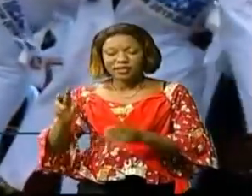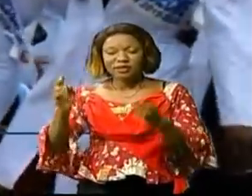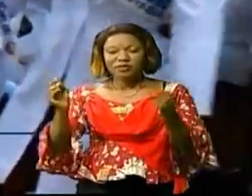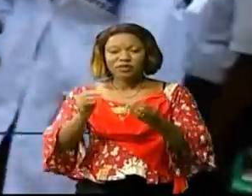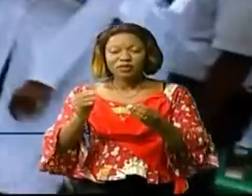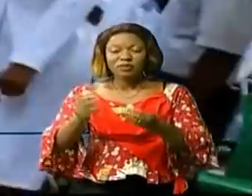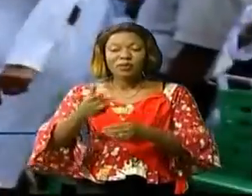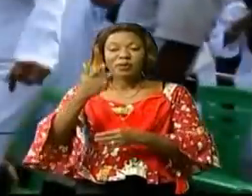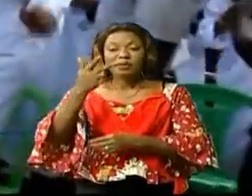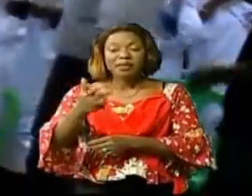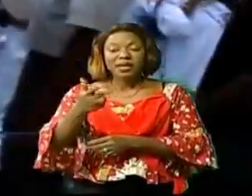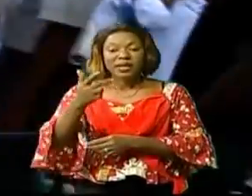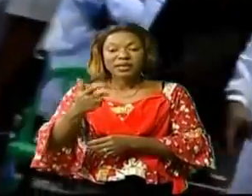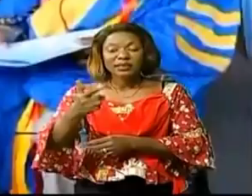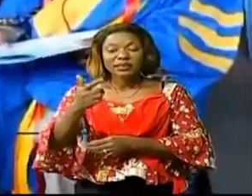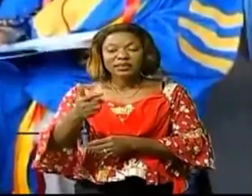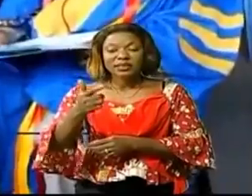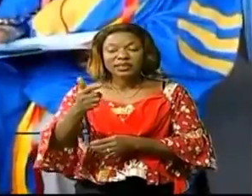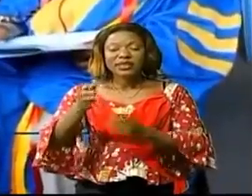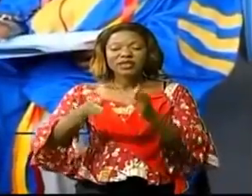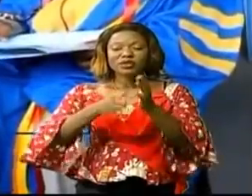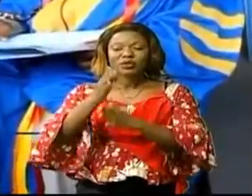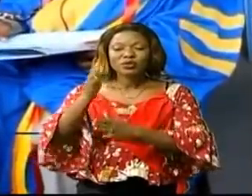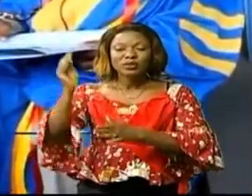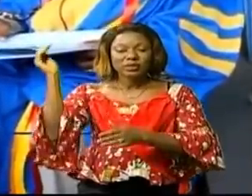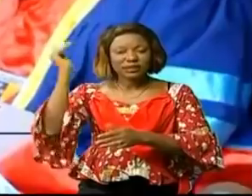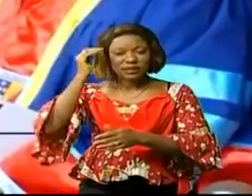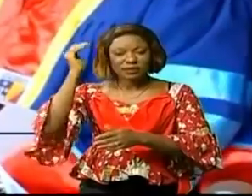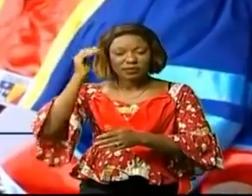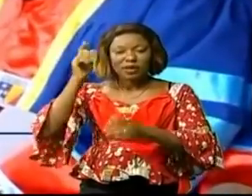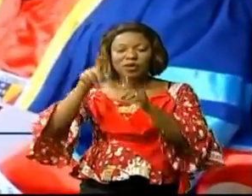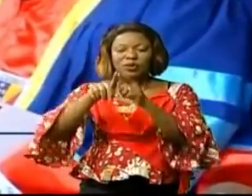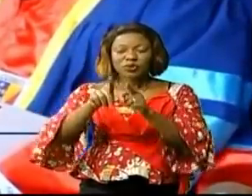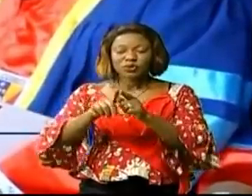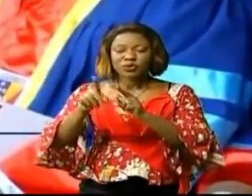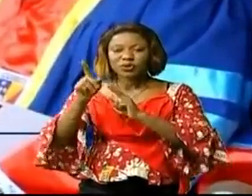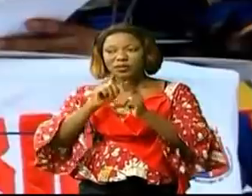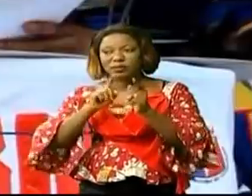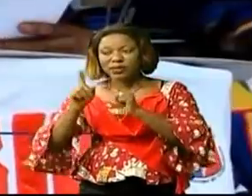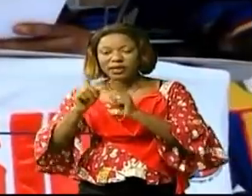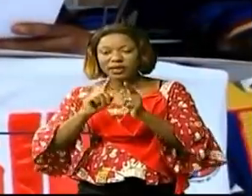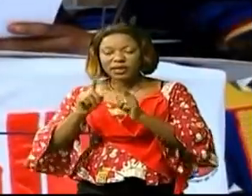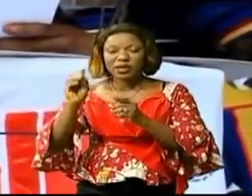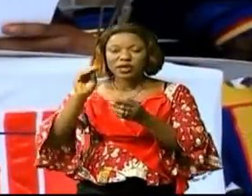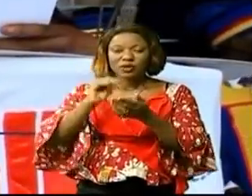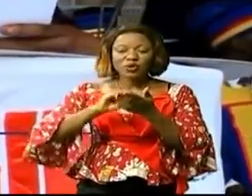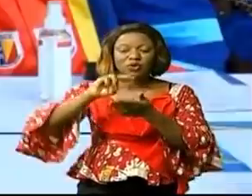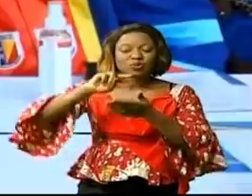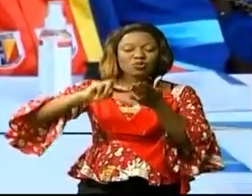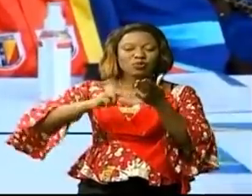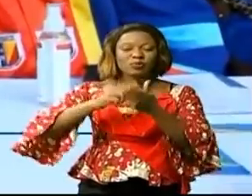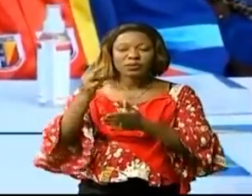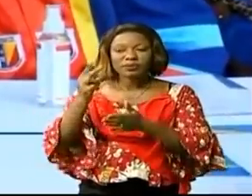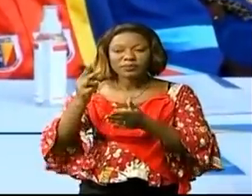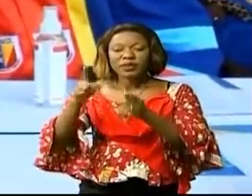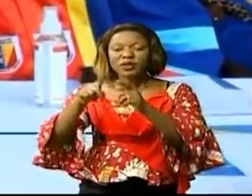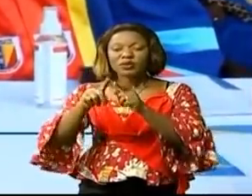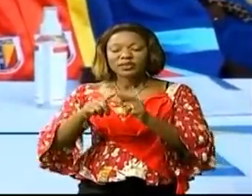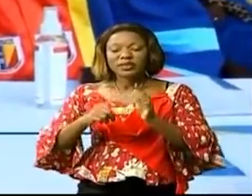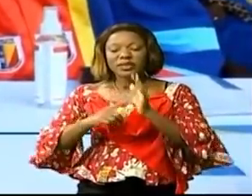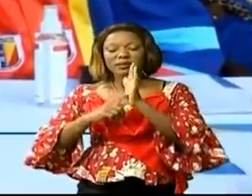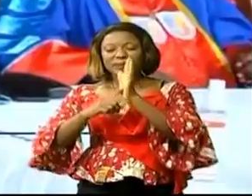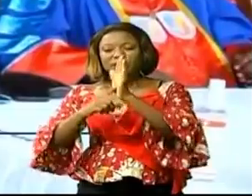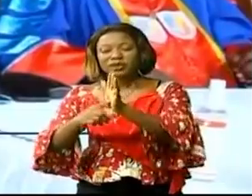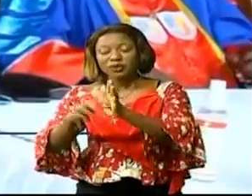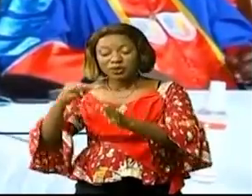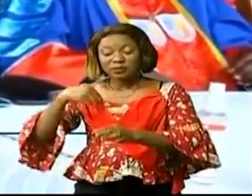mardi 14 décembre 2021, au tableau des points forts inscrits pour cette double cérémonie, après la présentation des